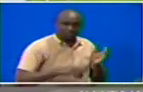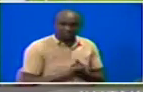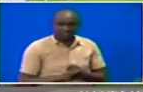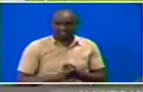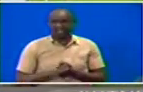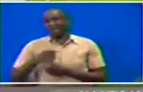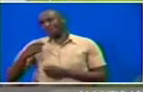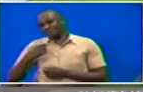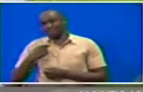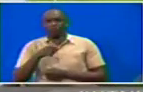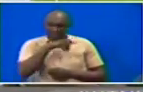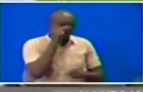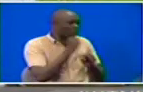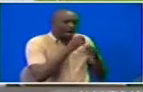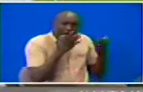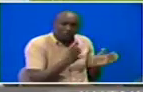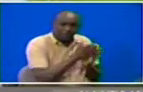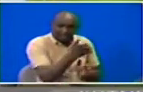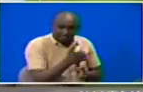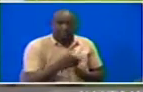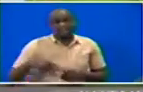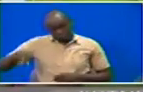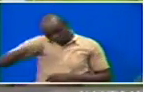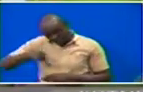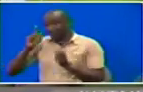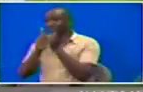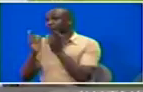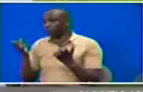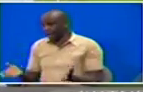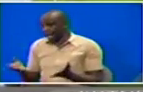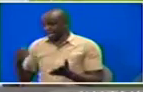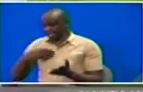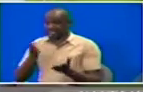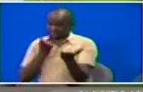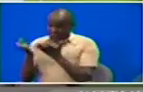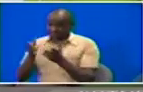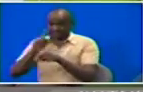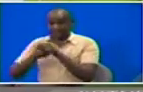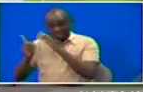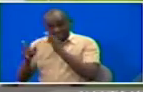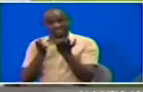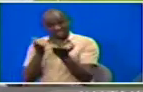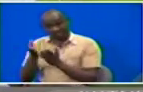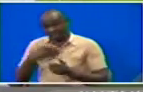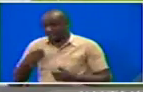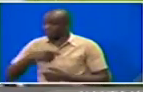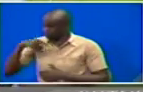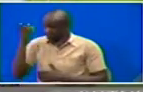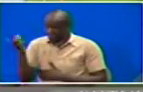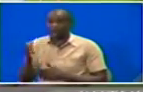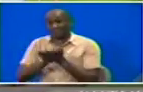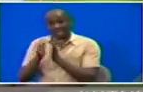kolabo jamani? Ilikuwaje kufanya kazi na Shusho? Shusho tulikutana kwenye huduma kwenye ministry, nilikuwa nimeenda na